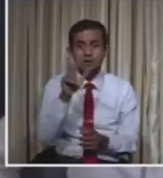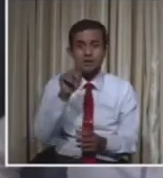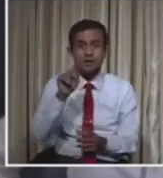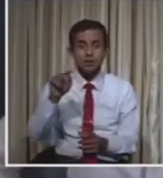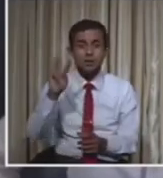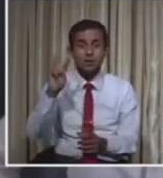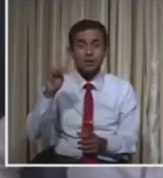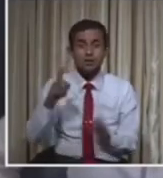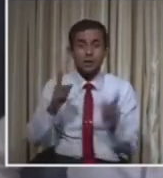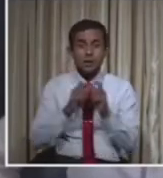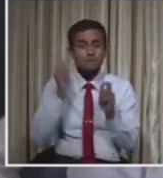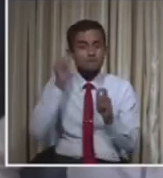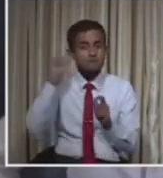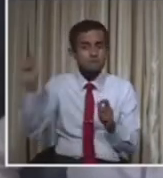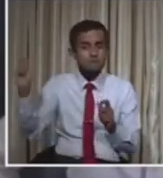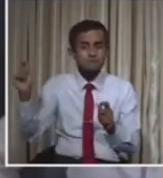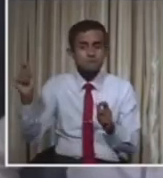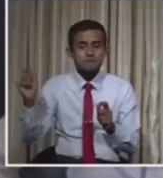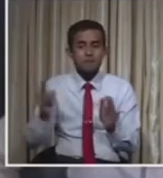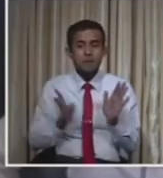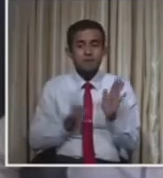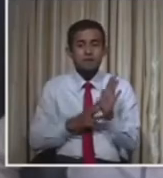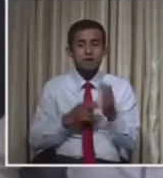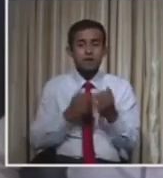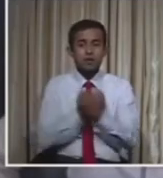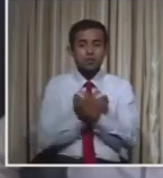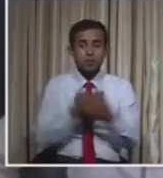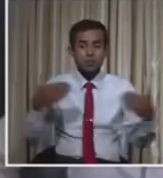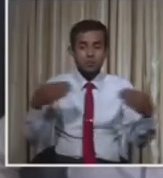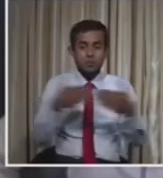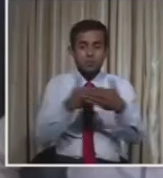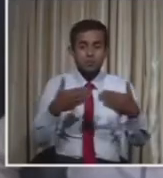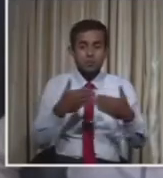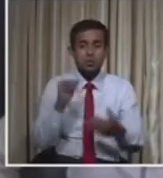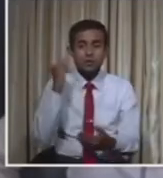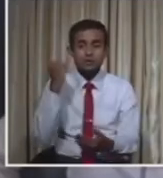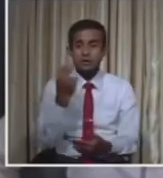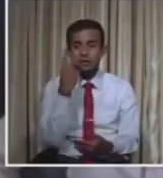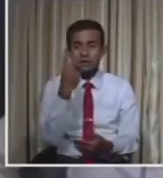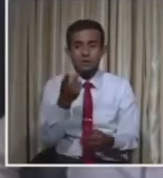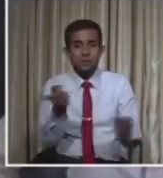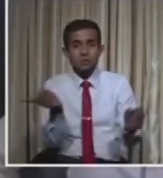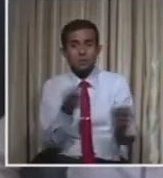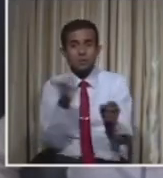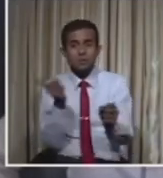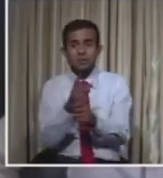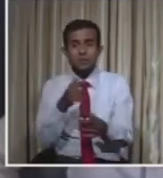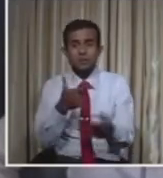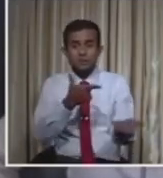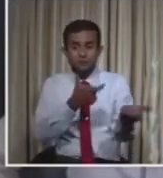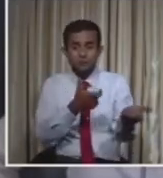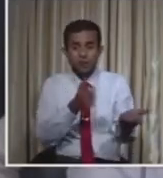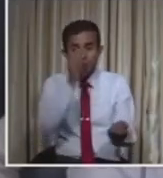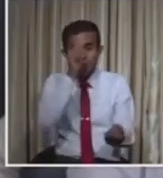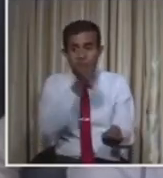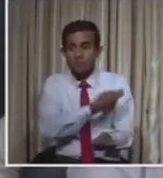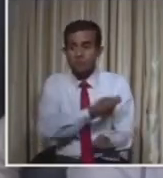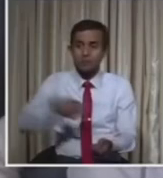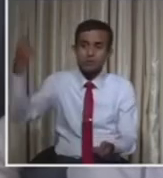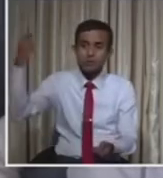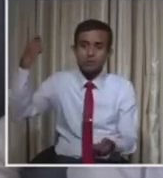2018 11/30 මඩකලපුවේ වන්නතිව් පොලිස් මාර්ගයේ ප්‍රාජය රැඳි පොලිස් කොත්සාබලුන් දෙදෙනුත් ඝාතනය කරලා ගිනි අවි පැහැරගෙන